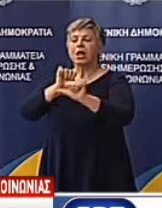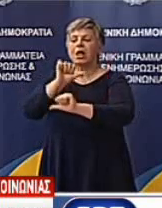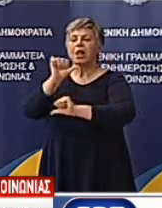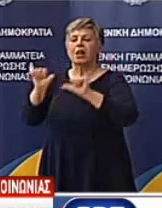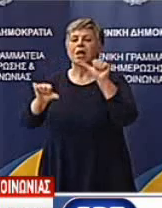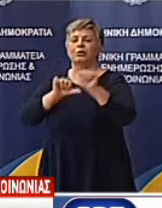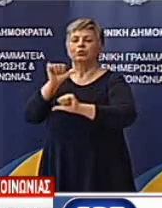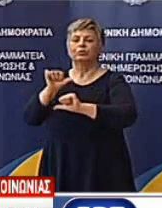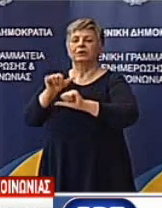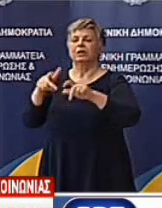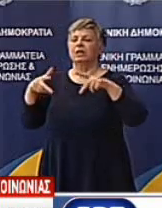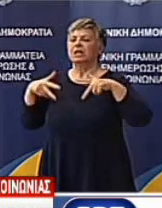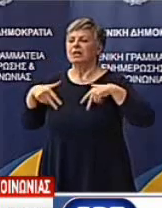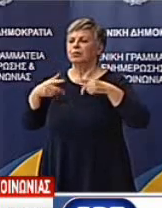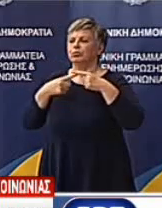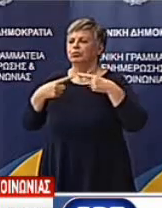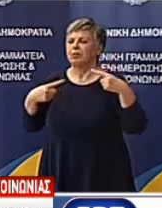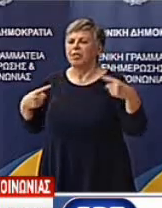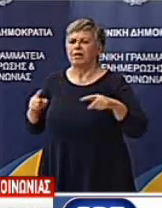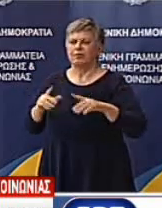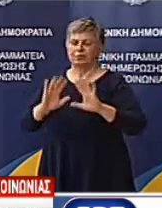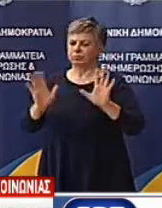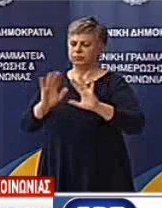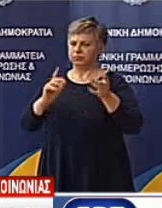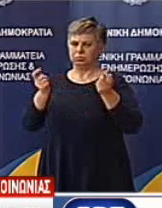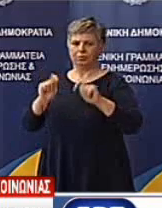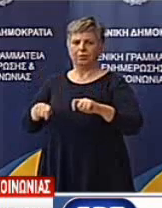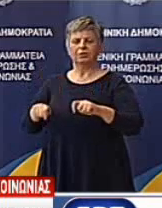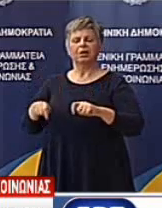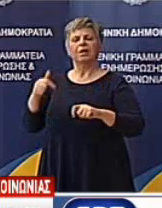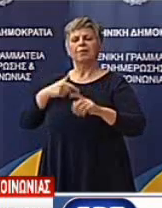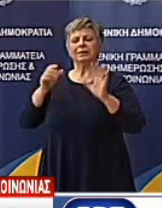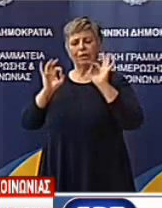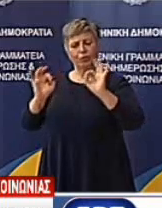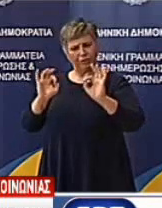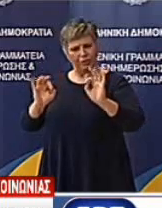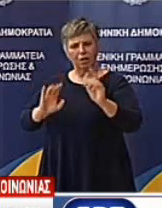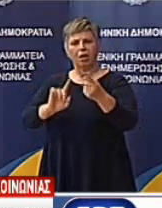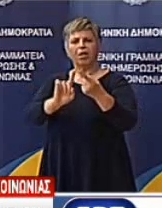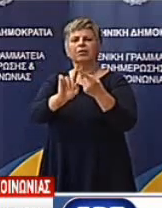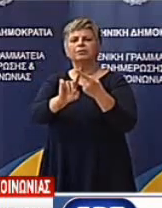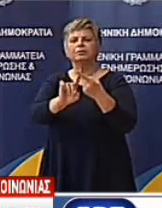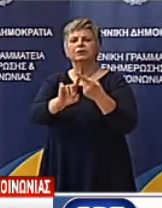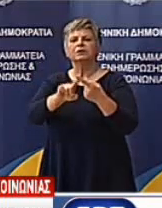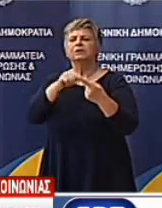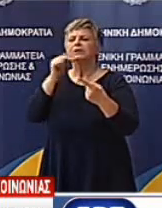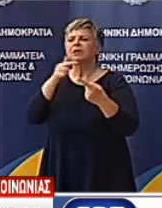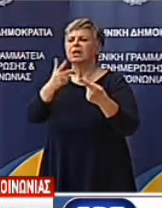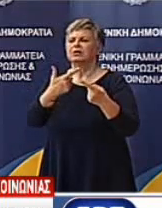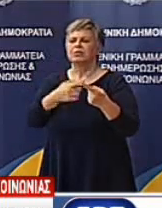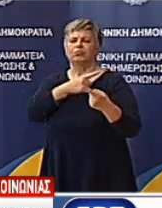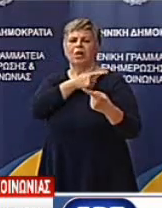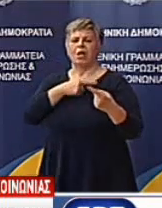πλειοψηφίας. Οι συζητήσεις οι οποίες θα γίνουν και με την κυρία Γεννηματά, όπως και με όποιον άλλον ζητήσει από τους πολιτικούς